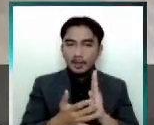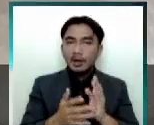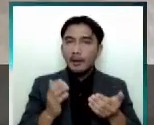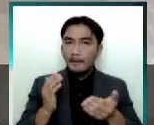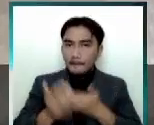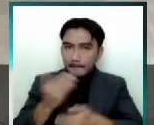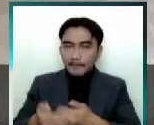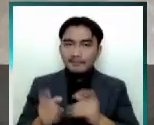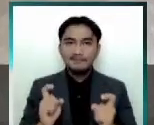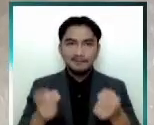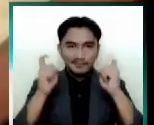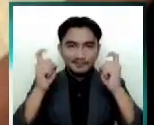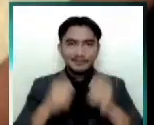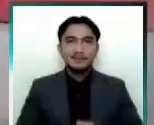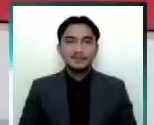production.